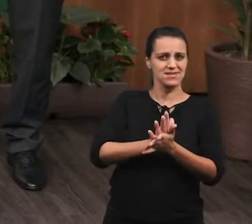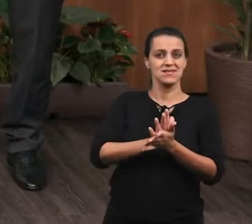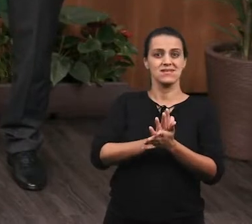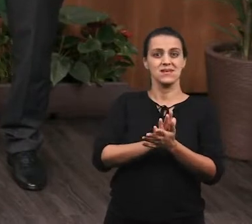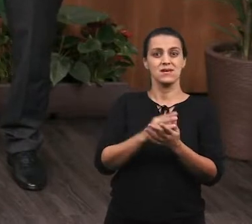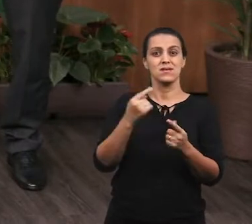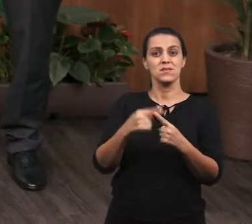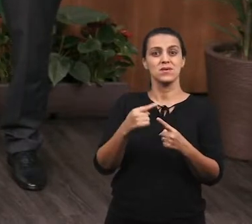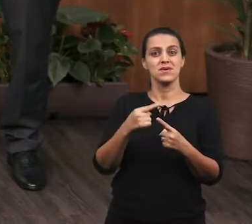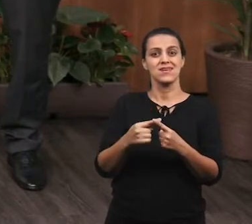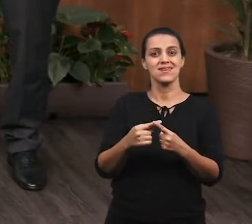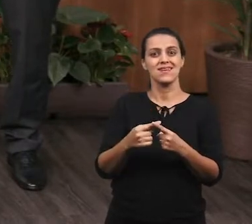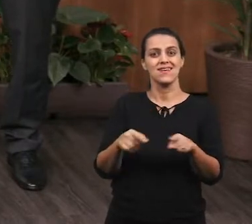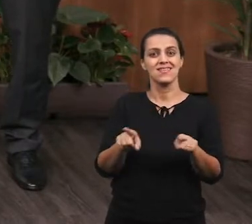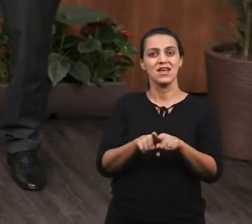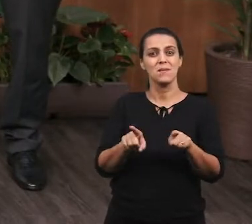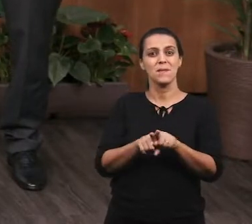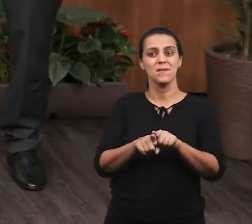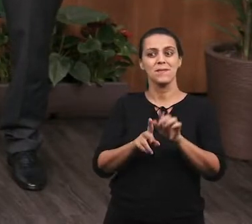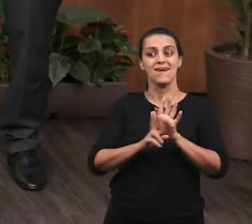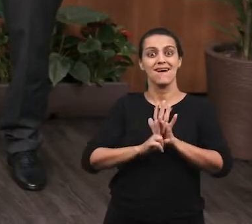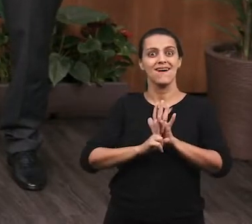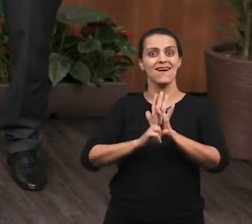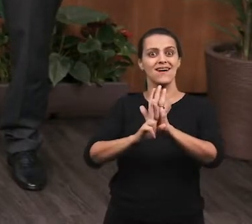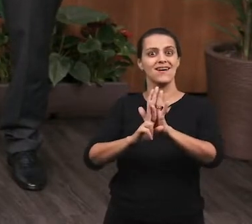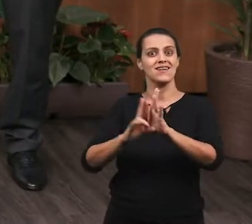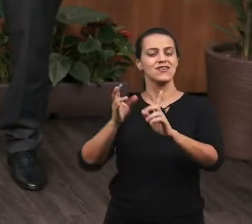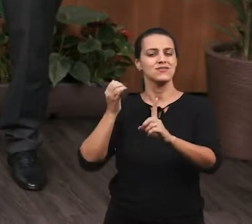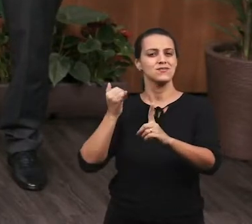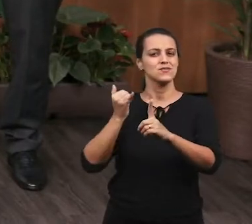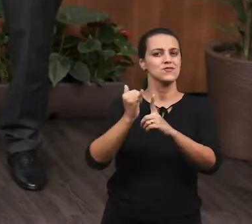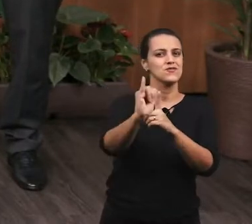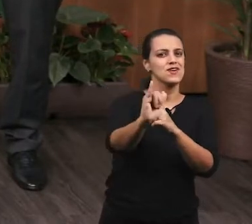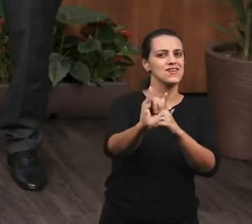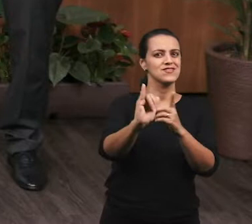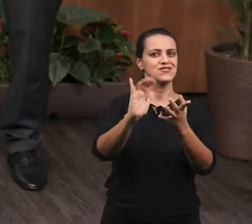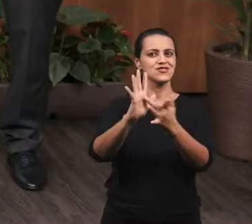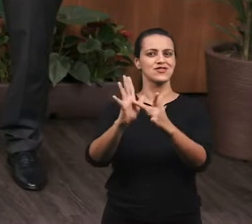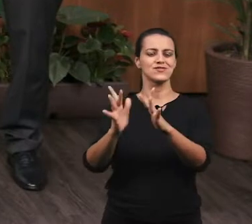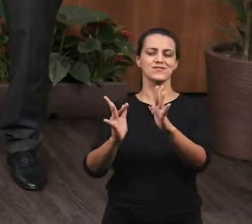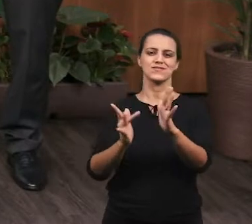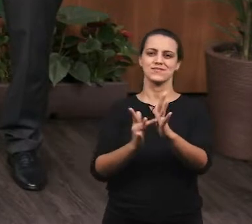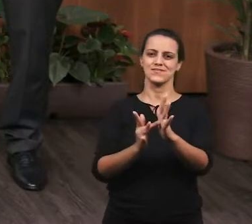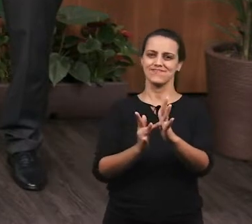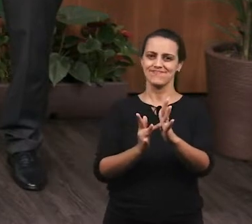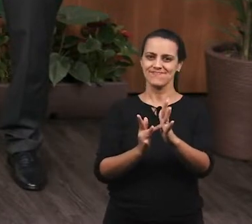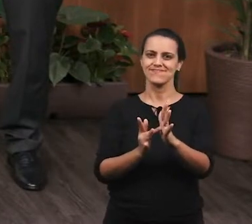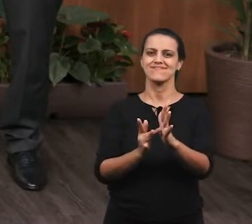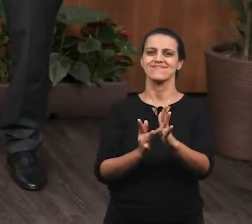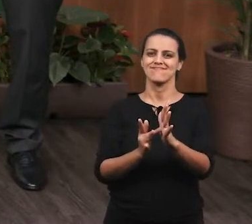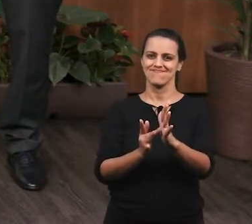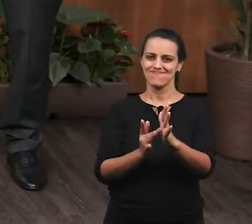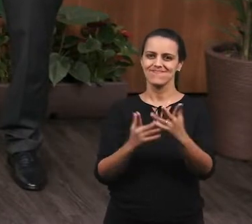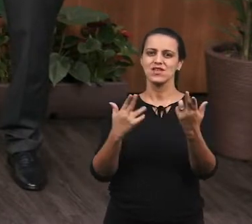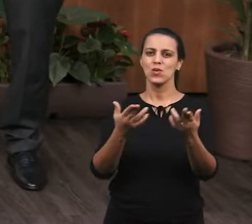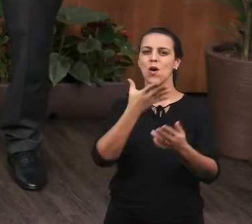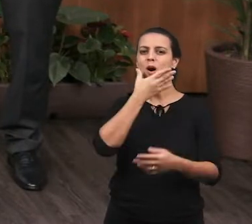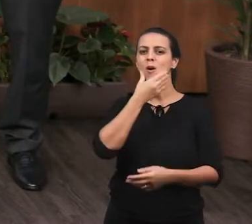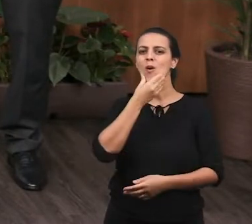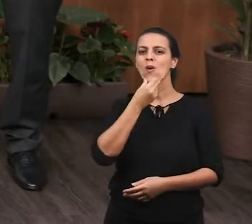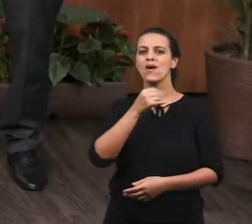и должно было быть перемолото, что пророчески говорит о Господе Иисусе, как говорит